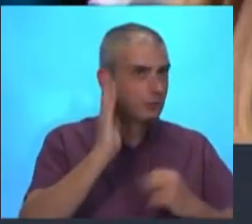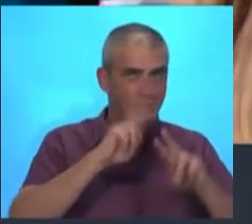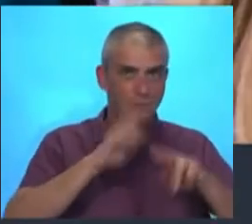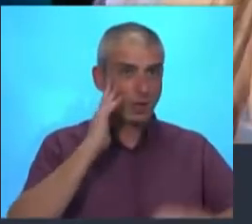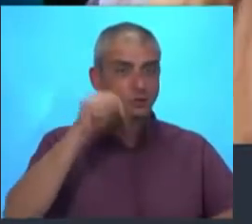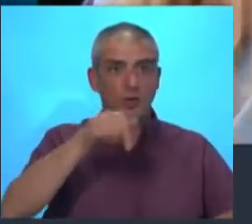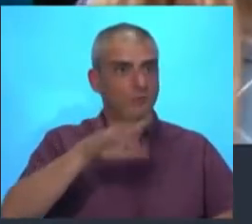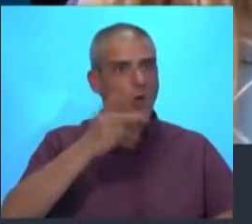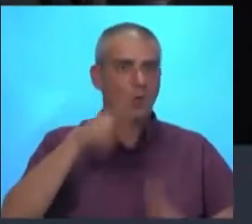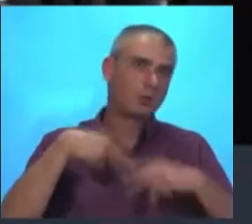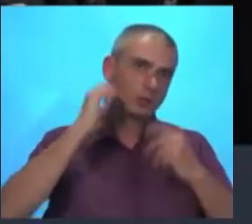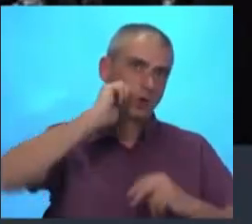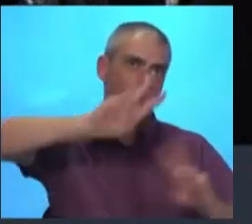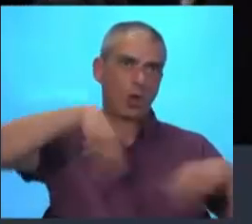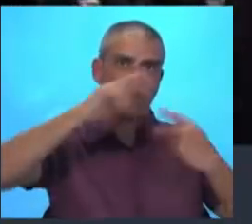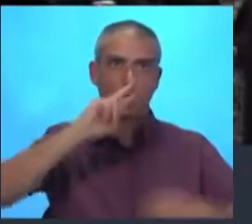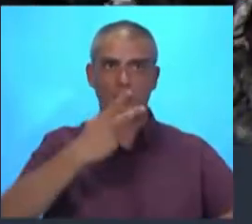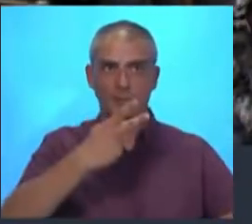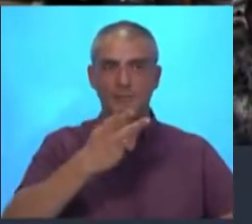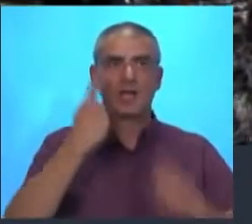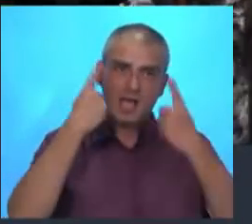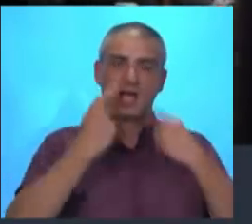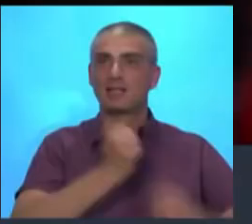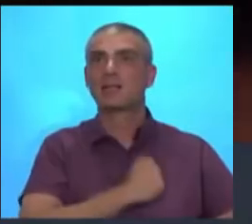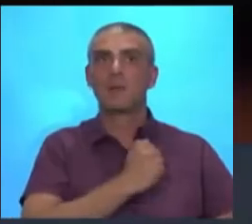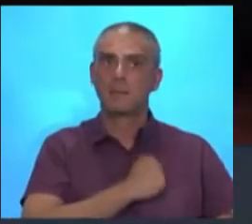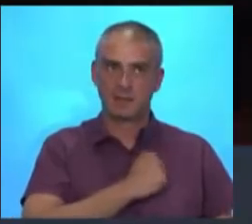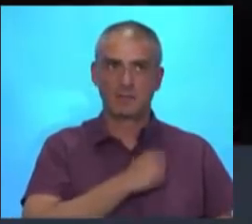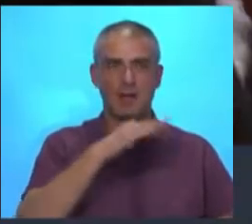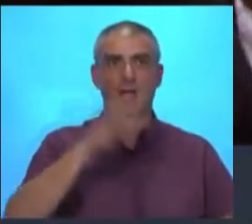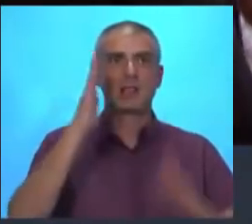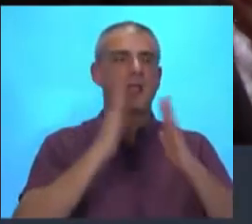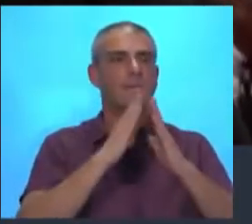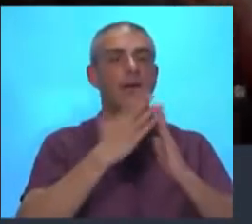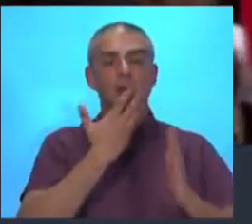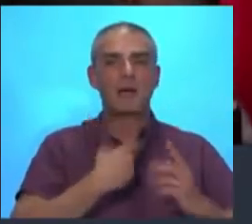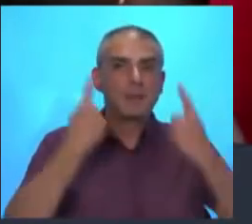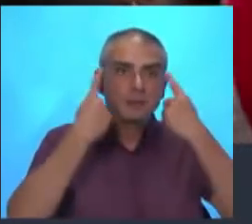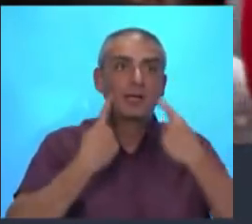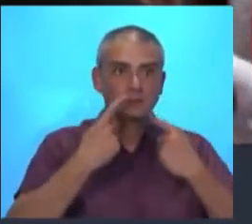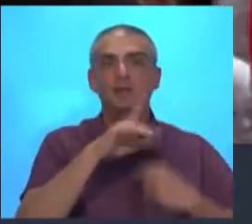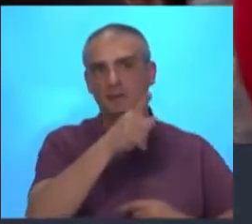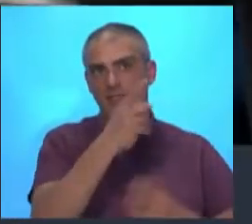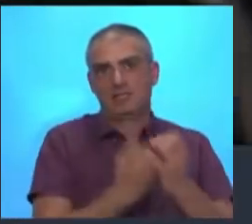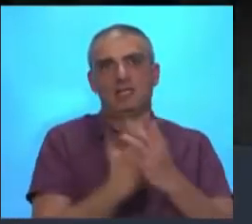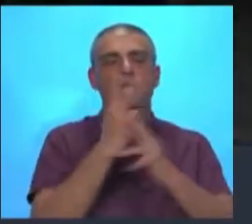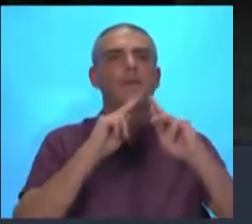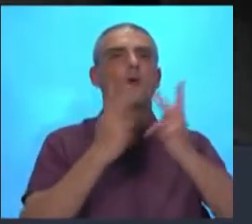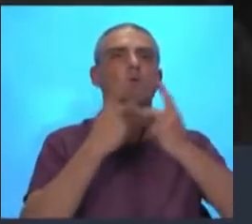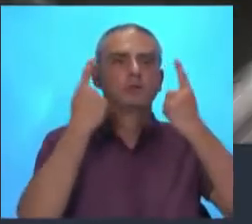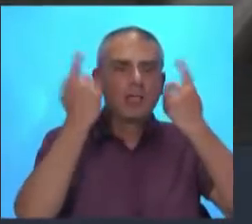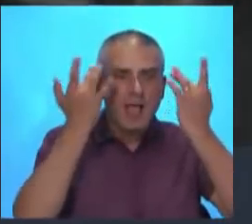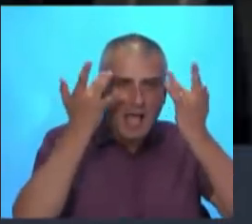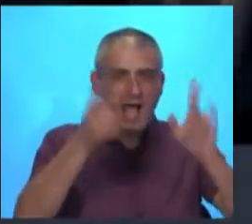פה או שתחזור מחר עוד פעם? חרדית מבני ברק, שגדלה בבית רבני חסידי, וגם היא שהקימה את קבוצת חרדים